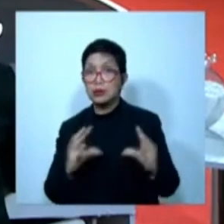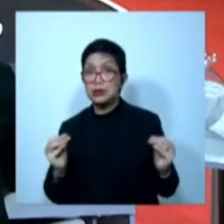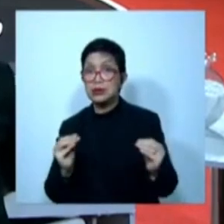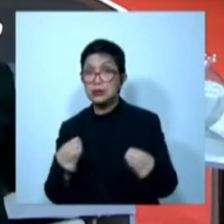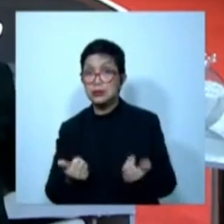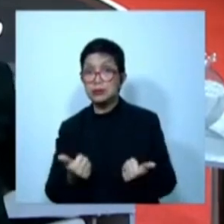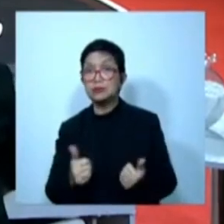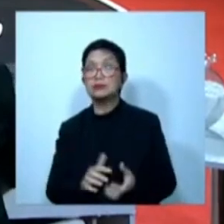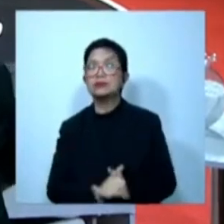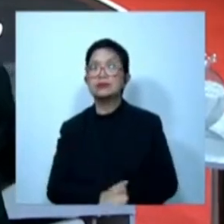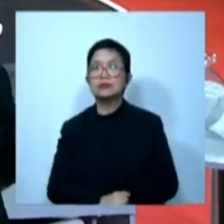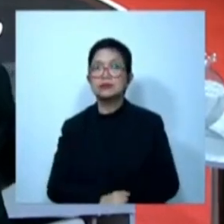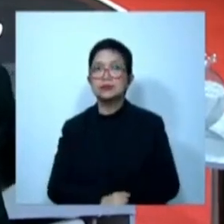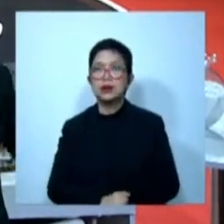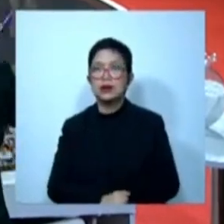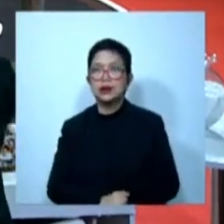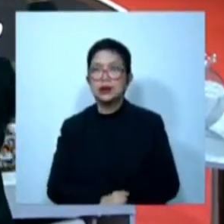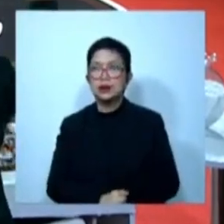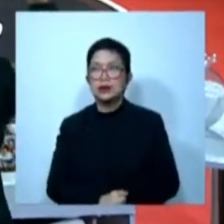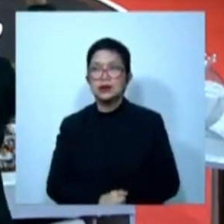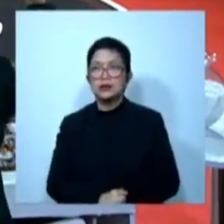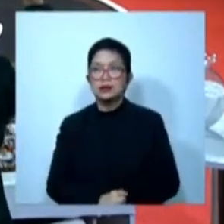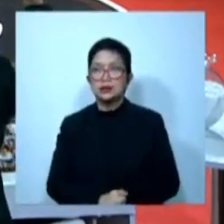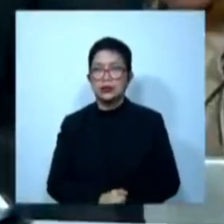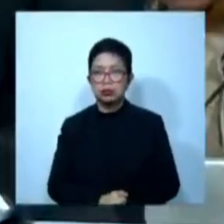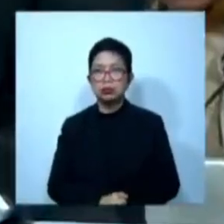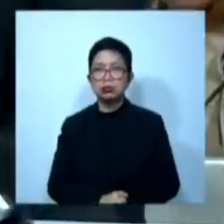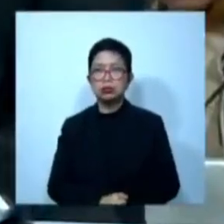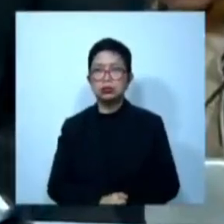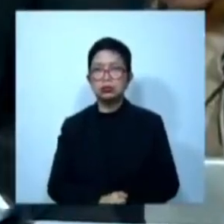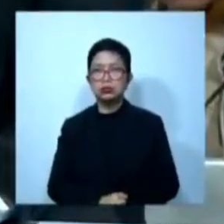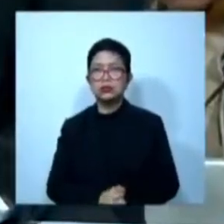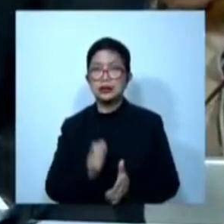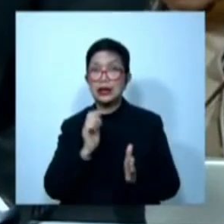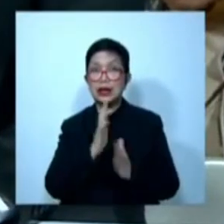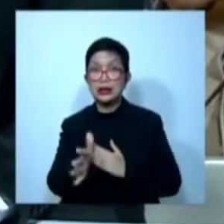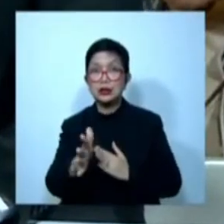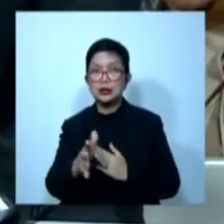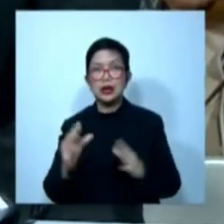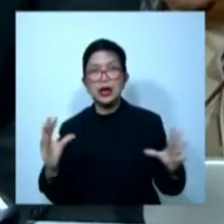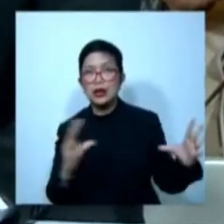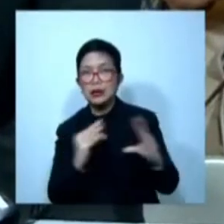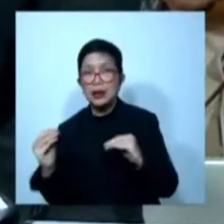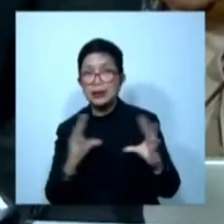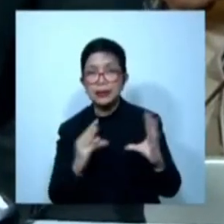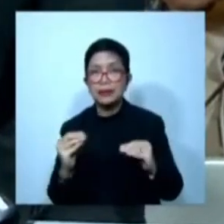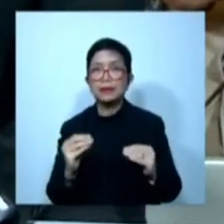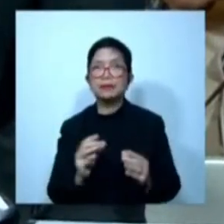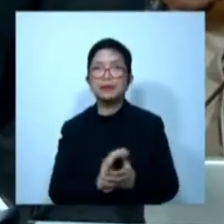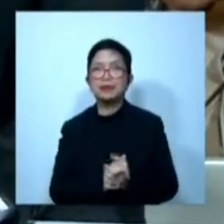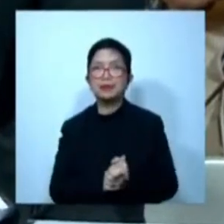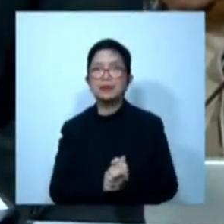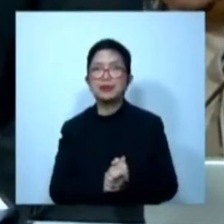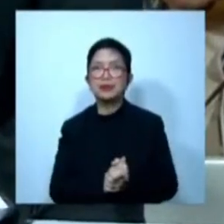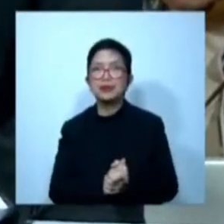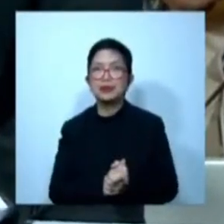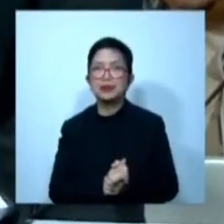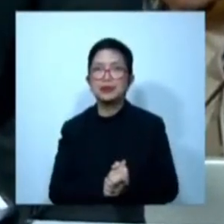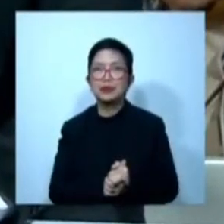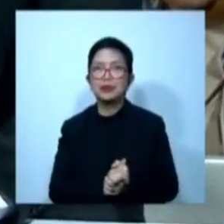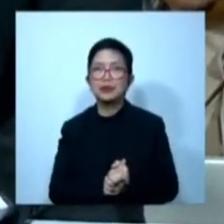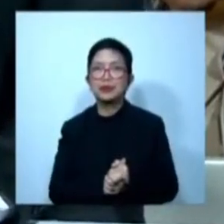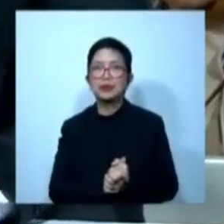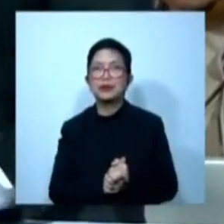Ya, dan kita akan lanjutkan. Baik, kita akan lanjutkan debatnya, Bapak-Ibu. Kita akan lanjutkan